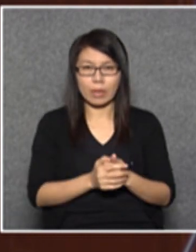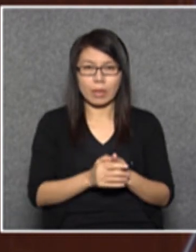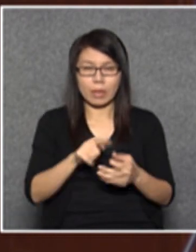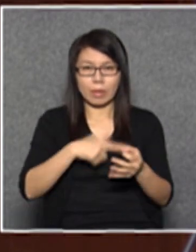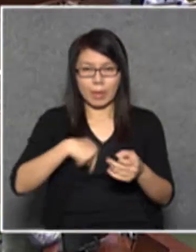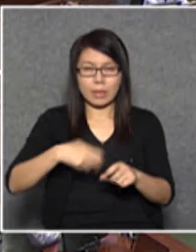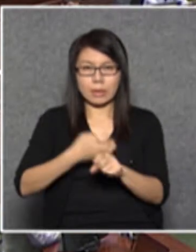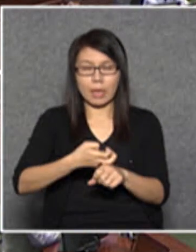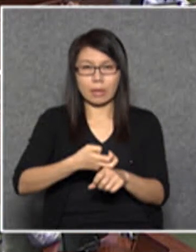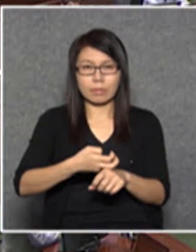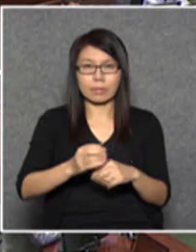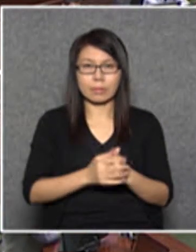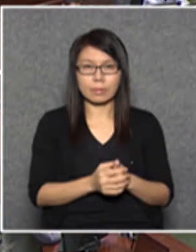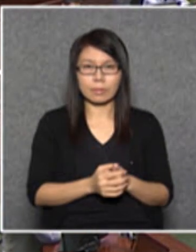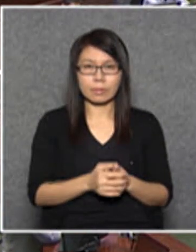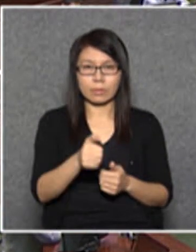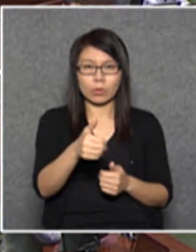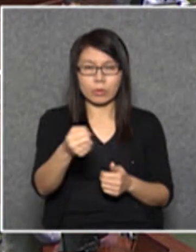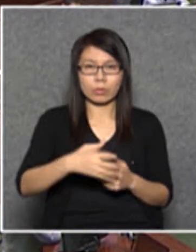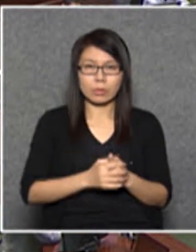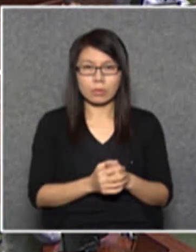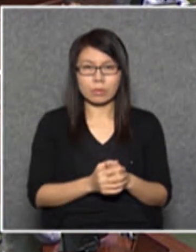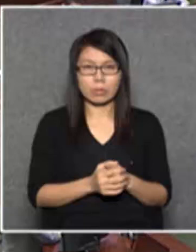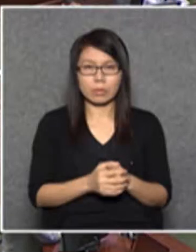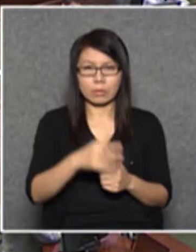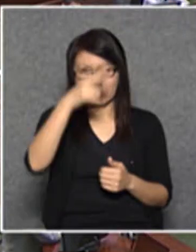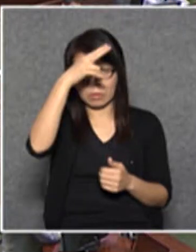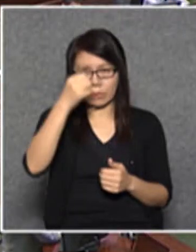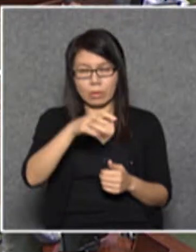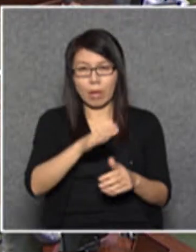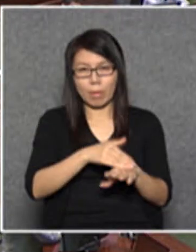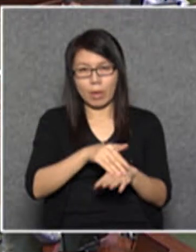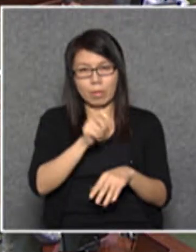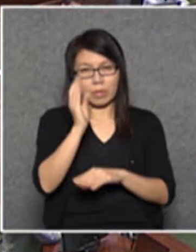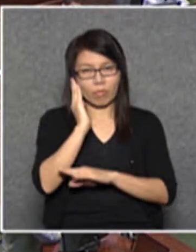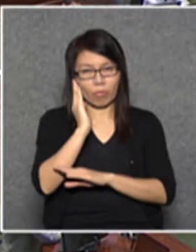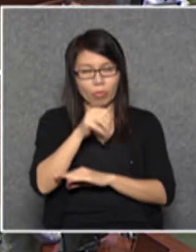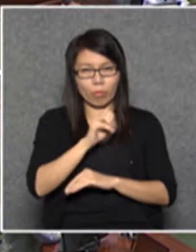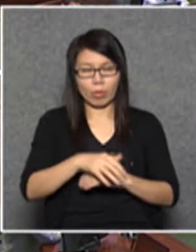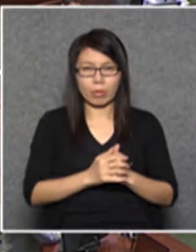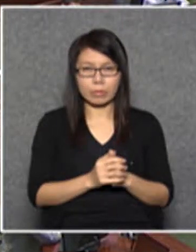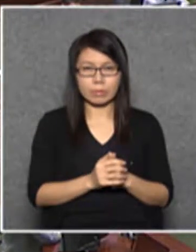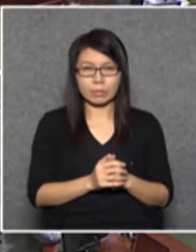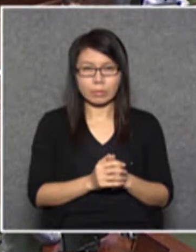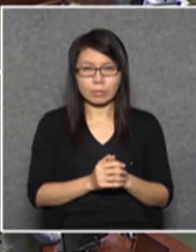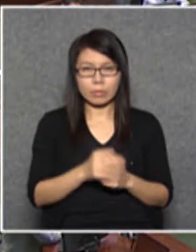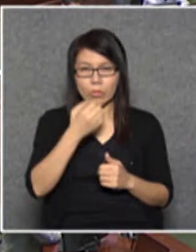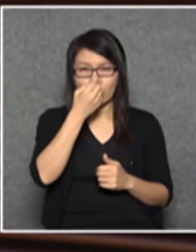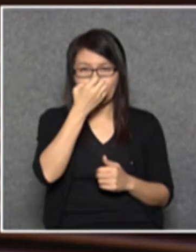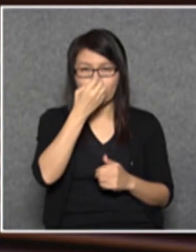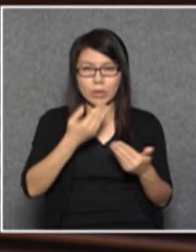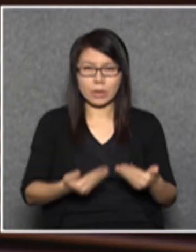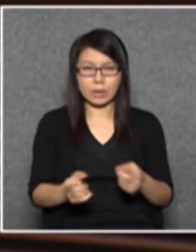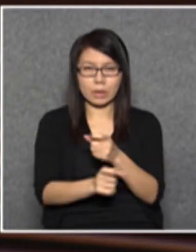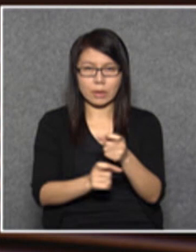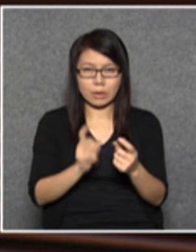員。 多謝主席，特首，剛才你在發言中的時候就講出香港現在經濟